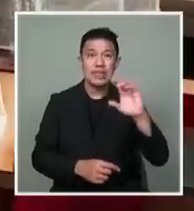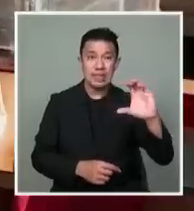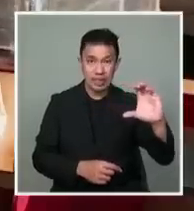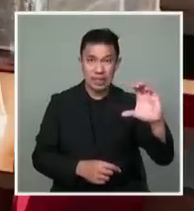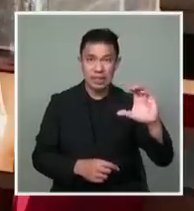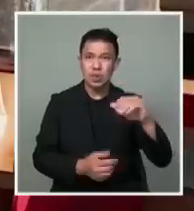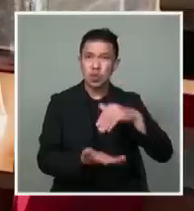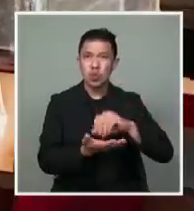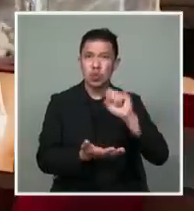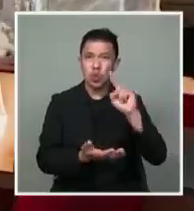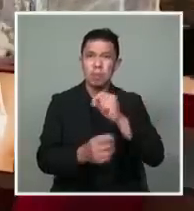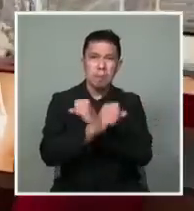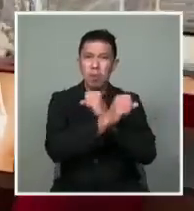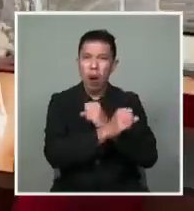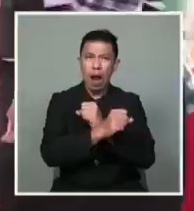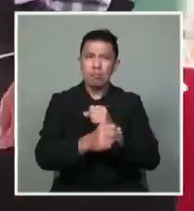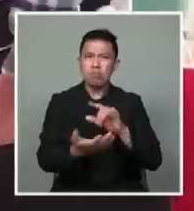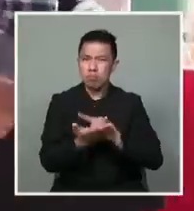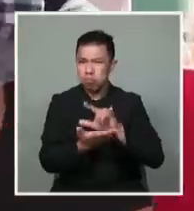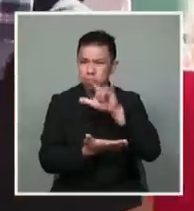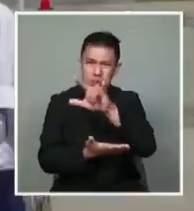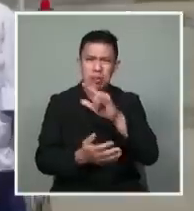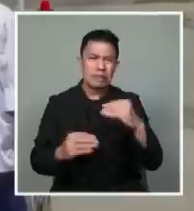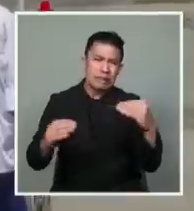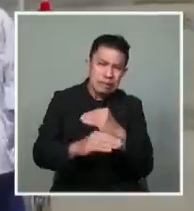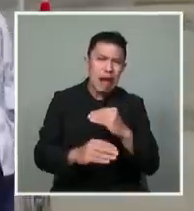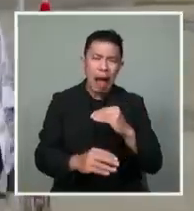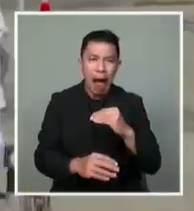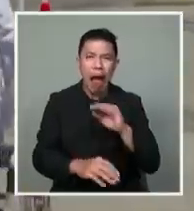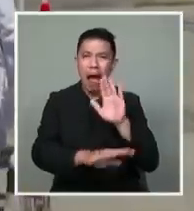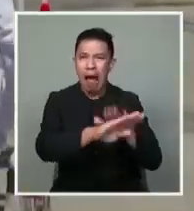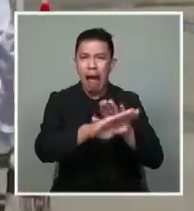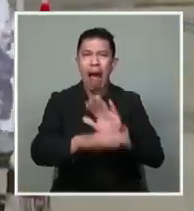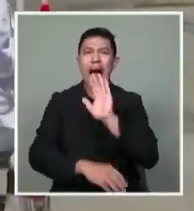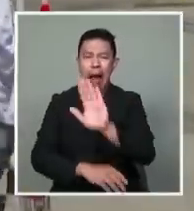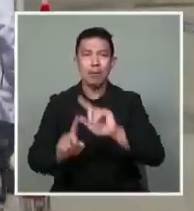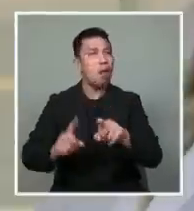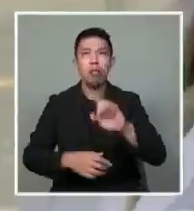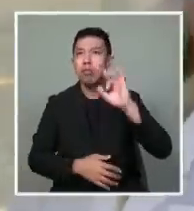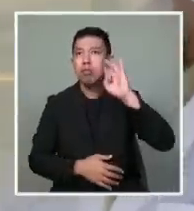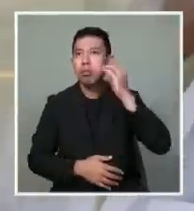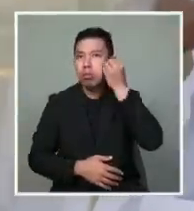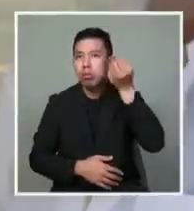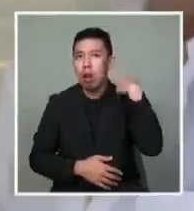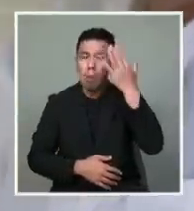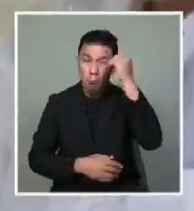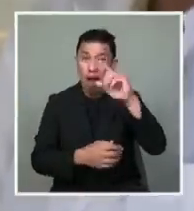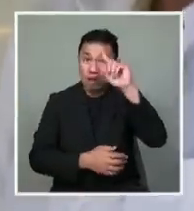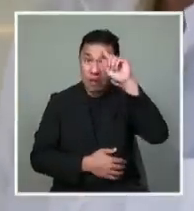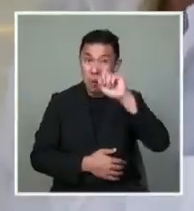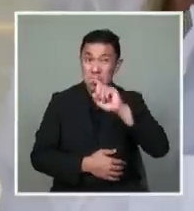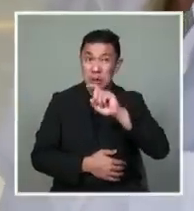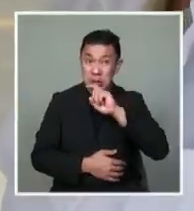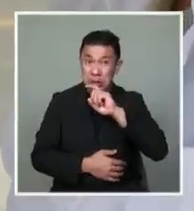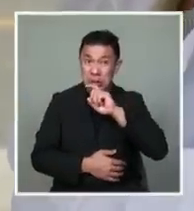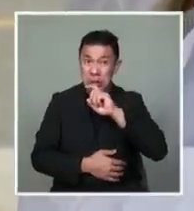รัฐจะเตือนเลี่ยงให้ประชาชนเลี่ยงการเดินทางแล้วก็ตามแต่ว่าไม่เป็นผลนะคะเพราะว่าท้ายสุดแล้วเนี่ยในช่วงสัปดาห์ที่ผ่านมามีคนเดินทาง